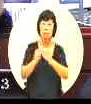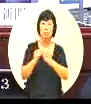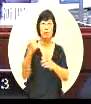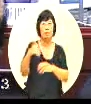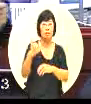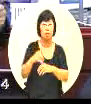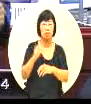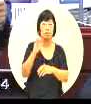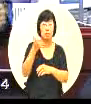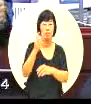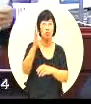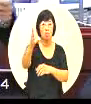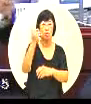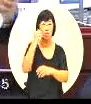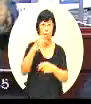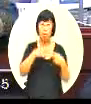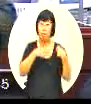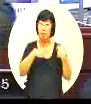叫伊讲